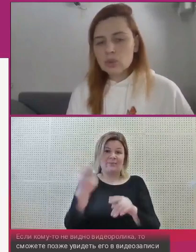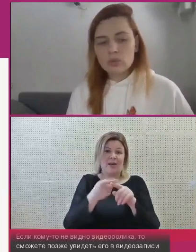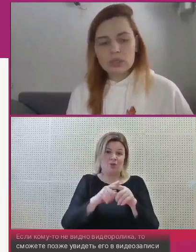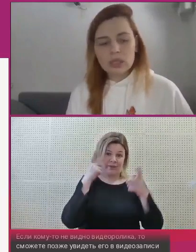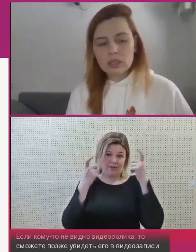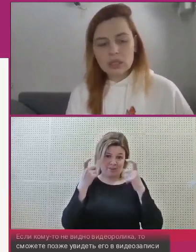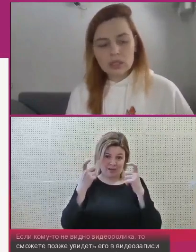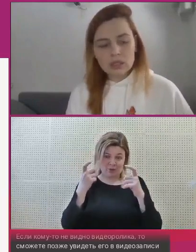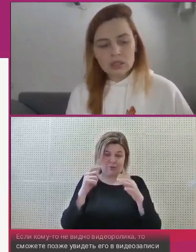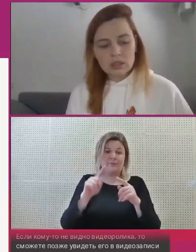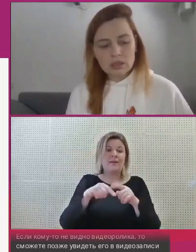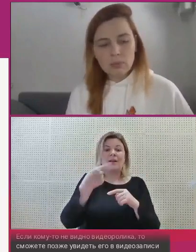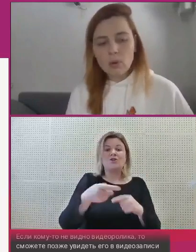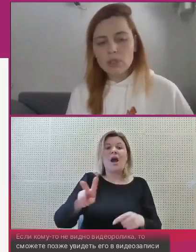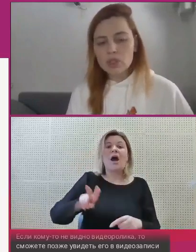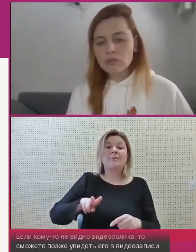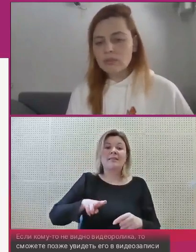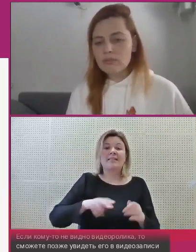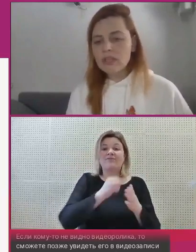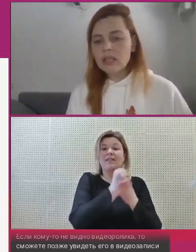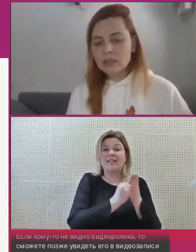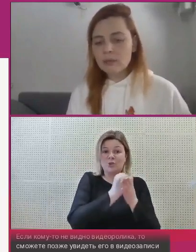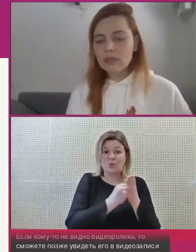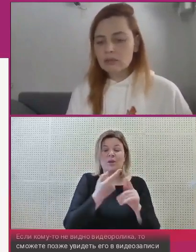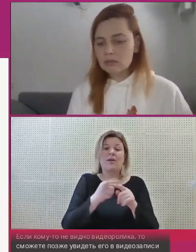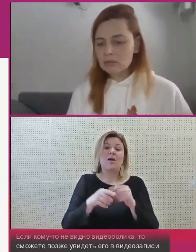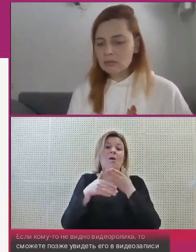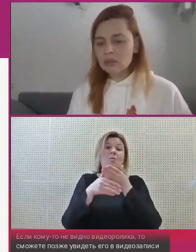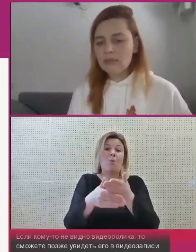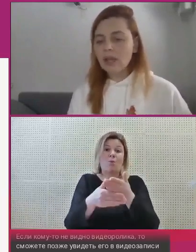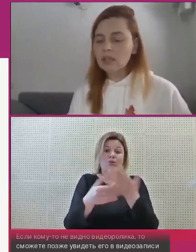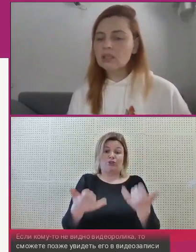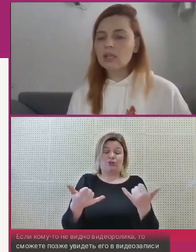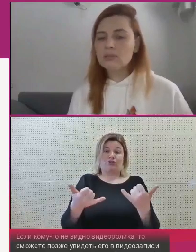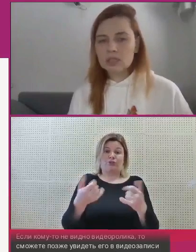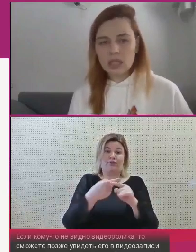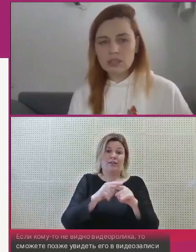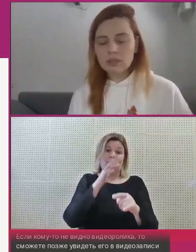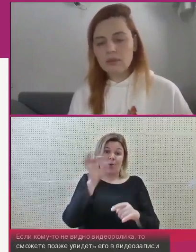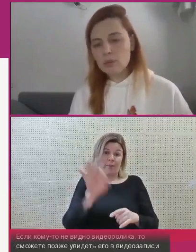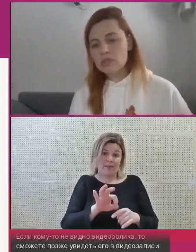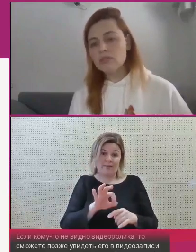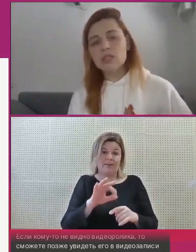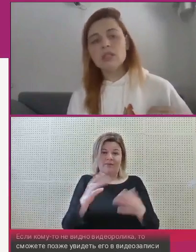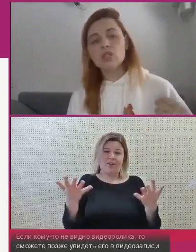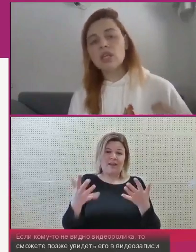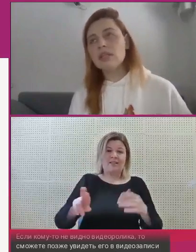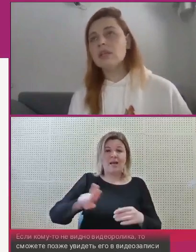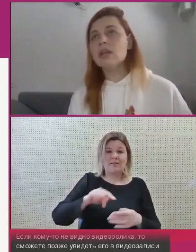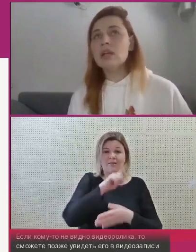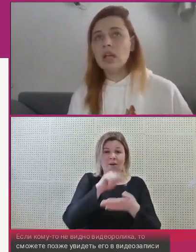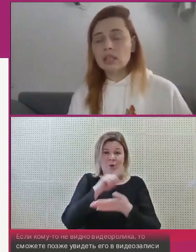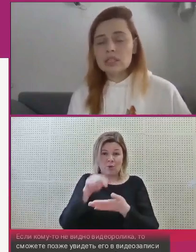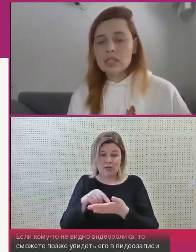Административный ресурс – это и помощь в данный момент, да, в каких-то административных вопросах, и